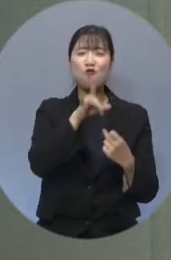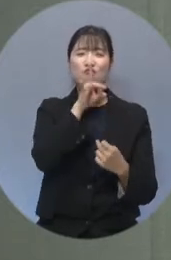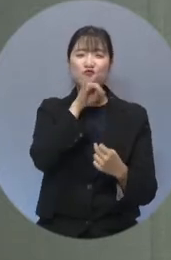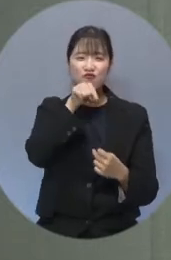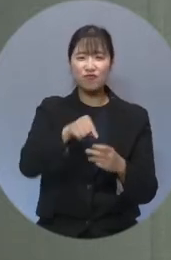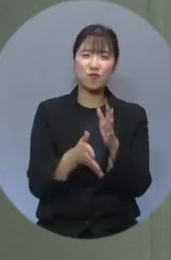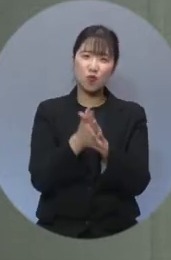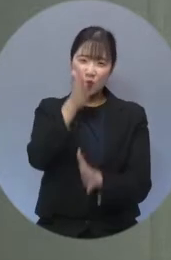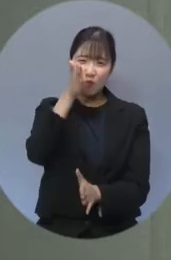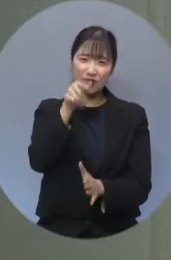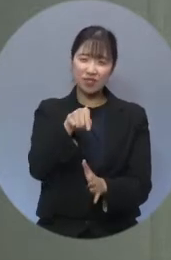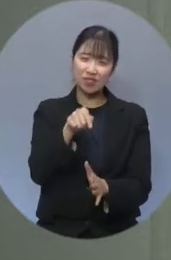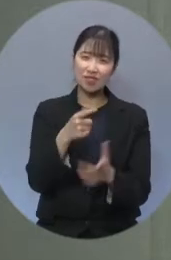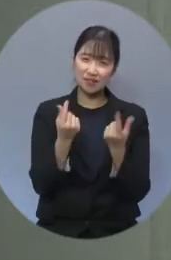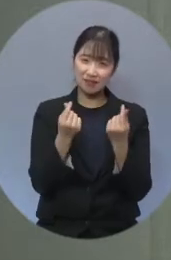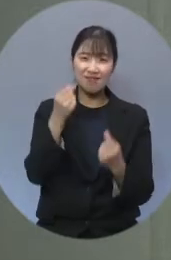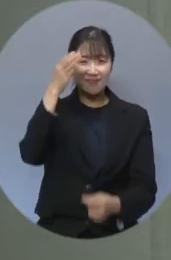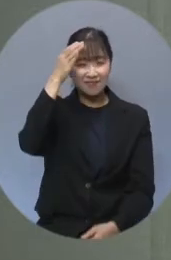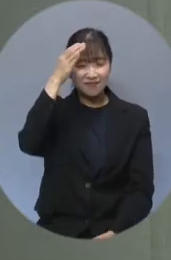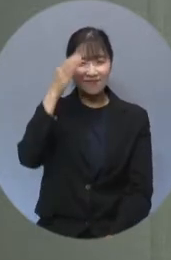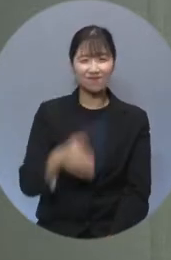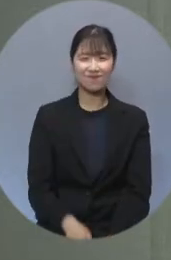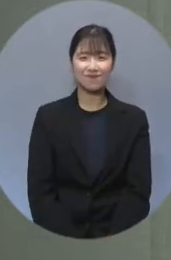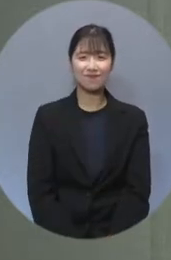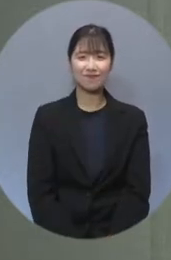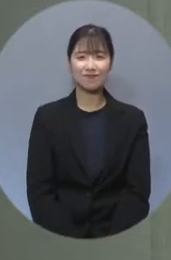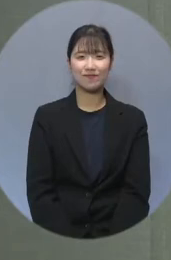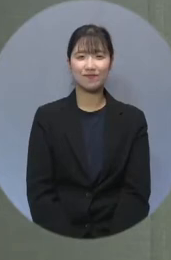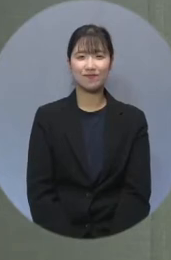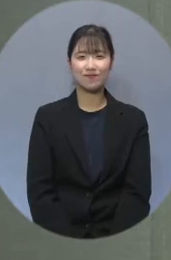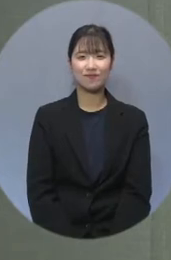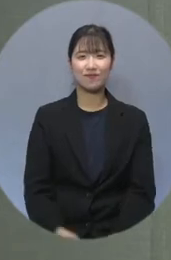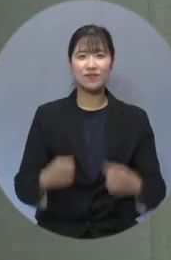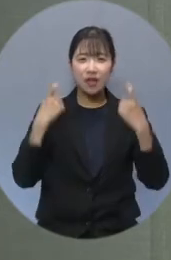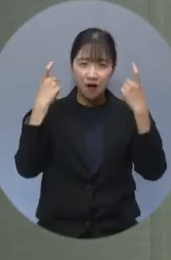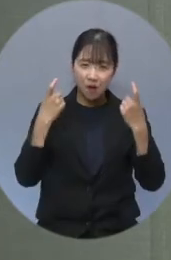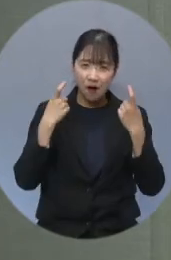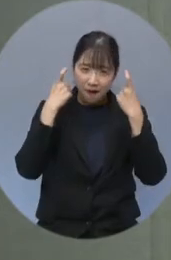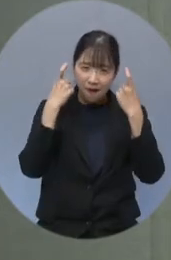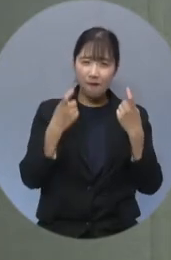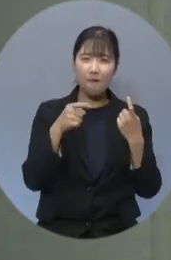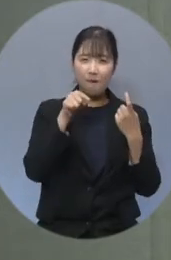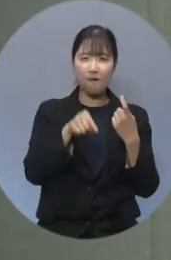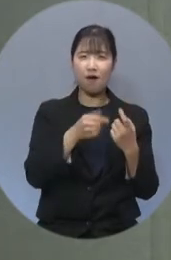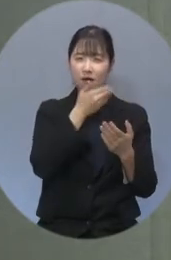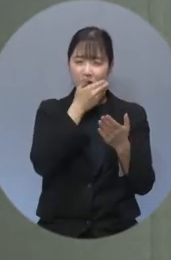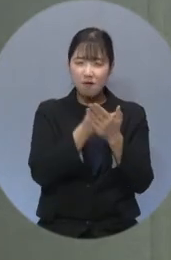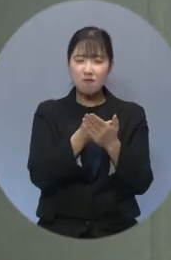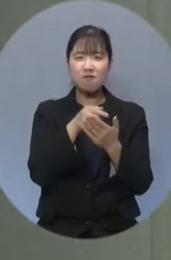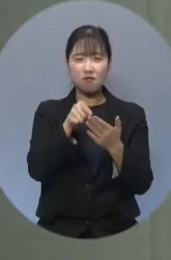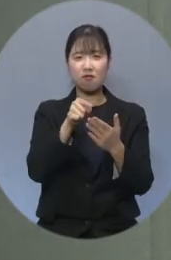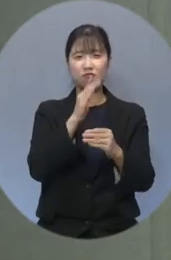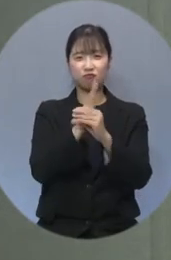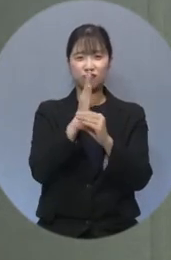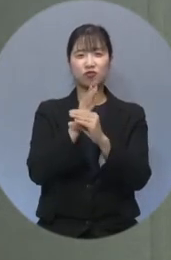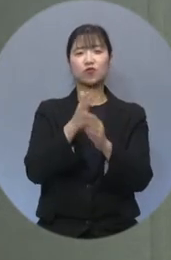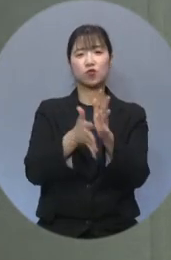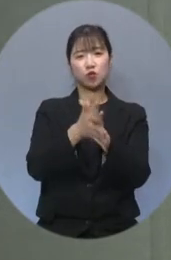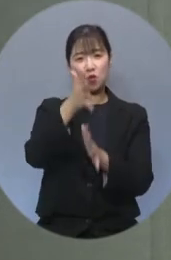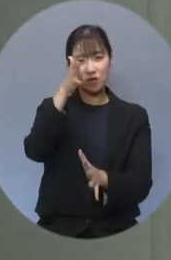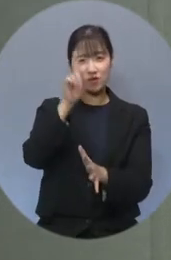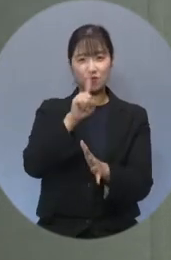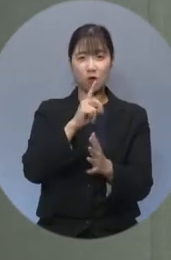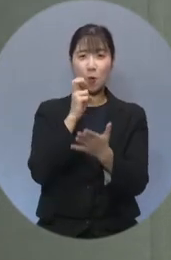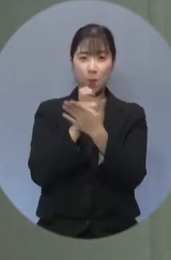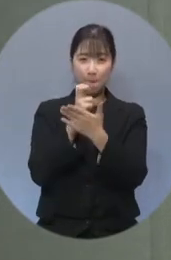않을까 큰 기대를 합니다. 예, 관광 거점 도시로 법정 도시를